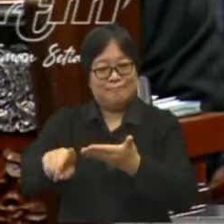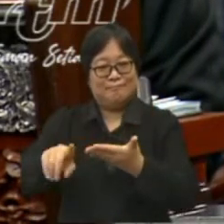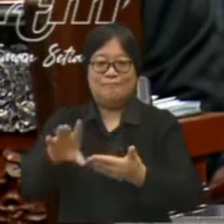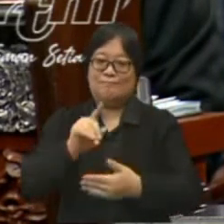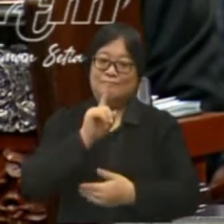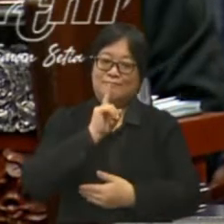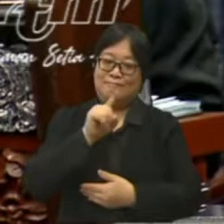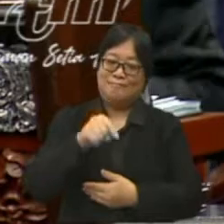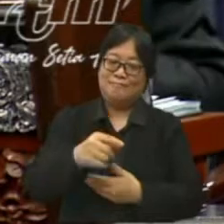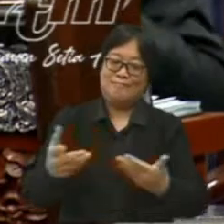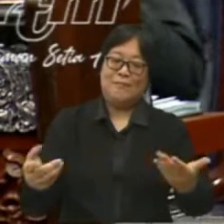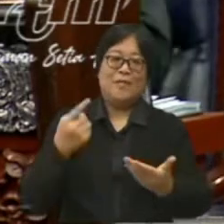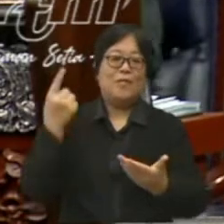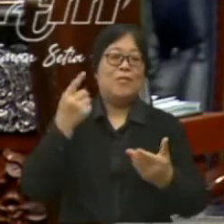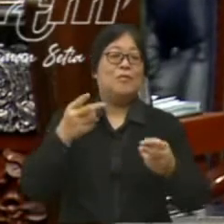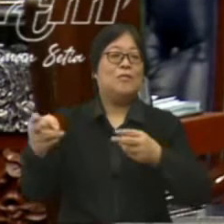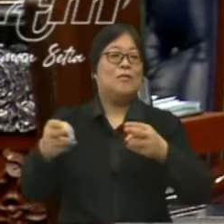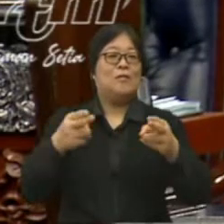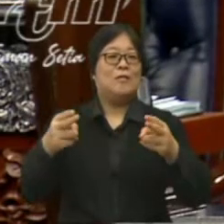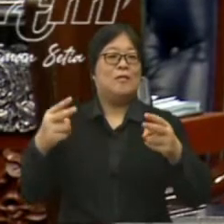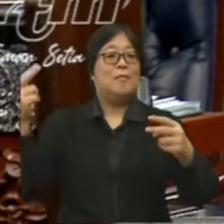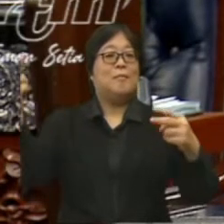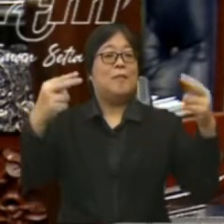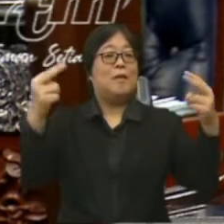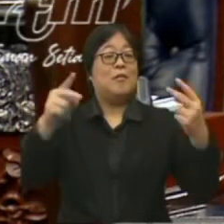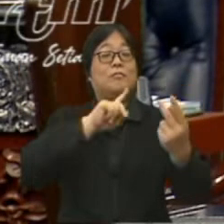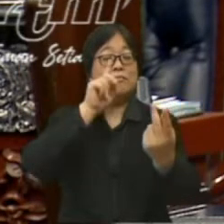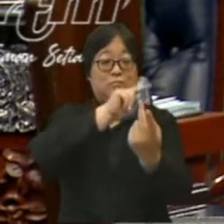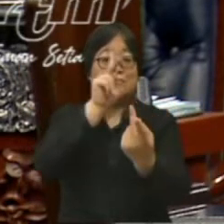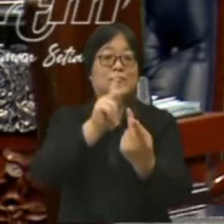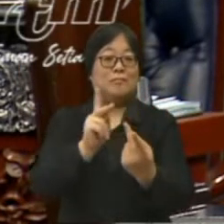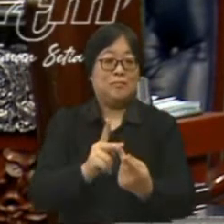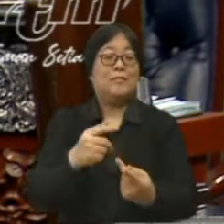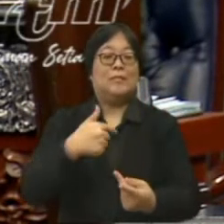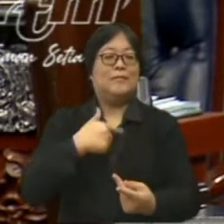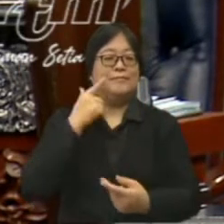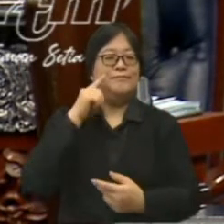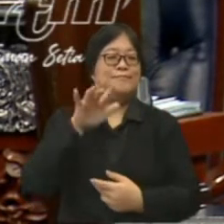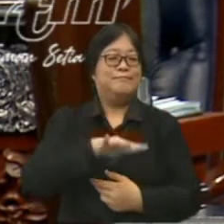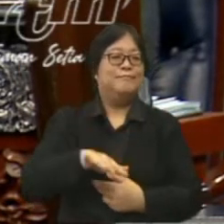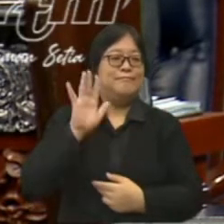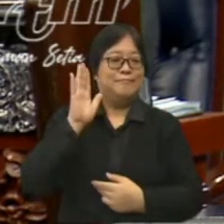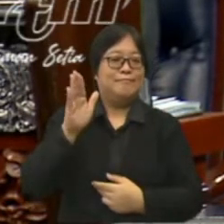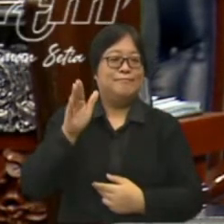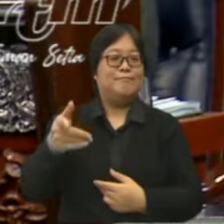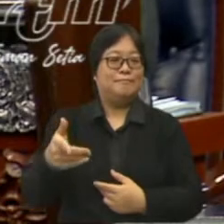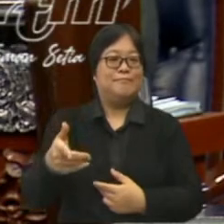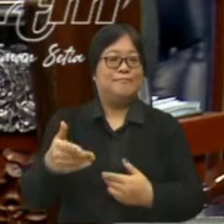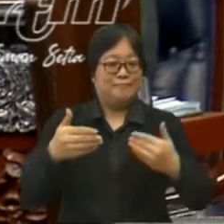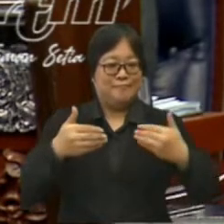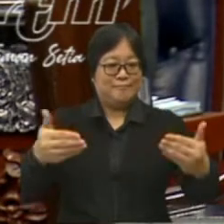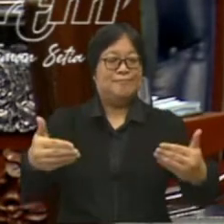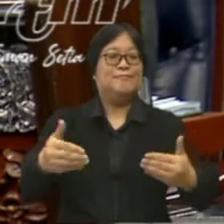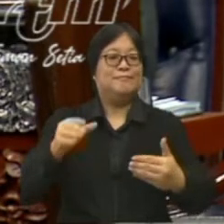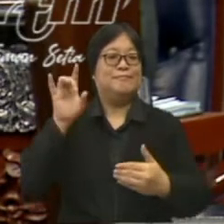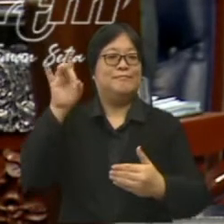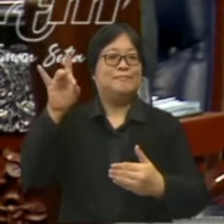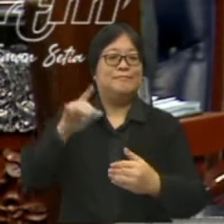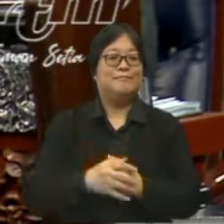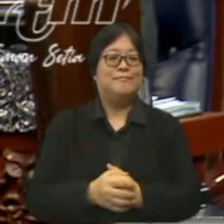Memangnya ialah satu USA dan pandangannya amat vertikal dan saya jangka ia akan dijalankan Insya Allah